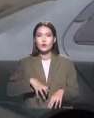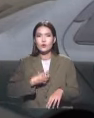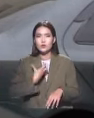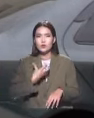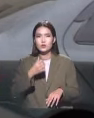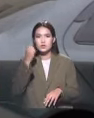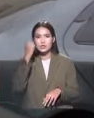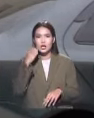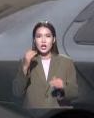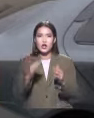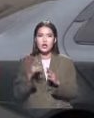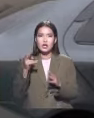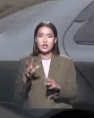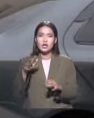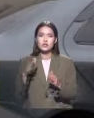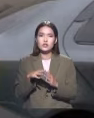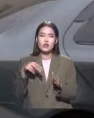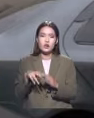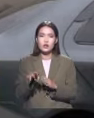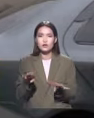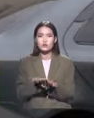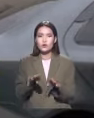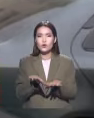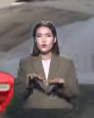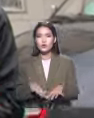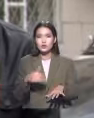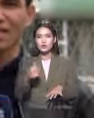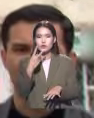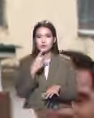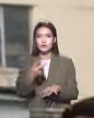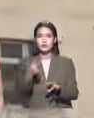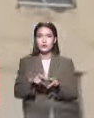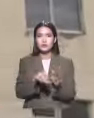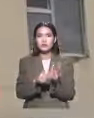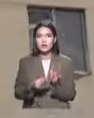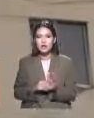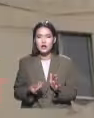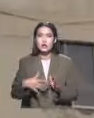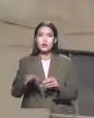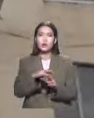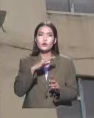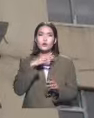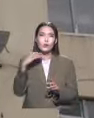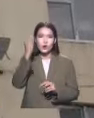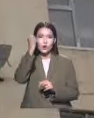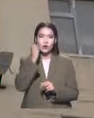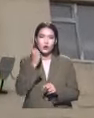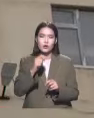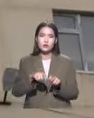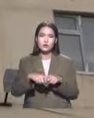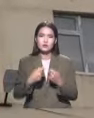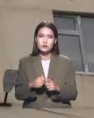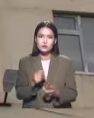айтсам, ішіне кіруге жүрегім дауламай тұр. Көргендеріңізде қабырғасы жарылып кеткен, тіпті төбесі